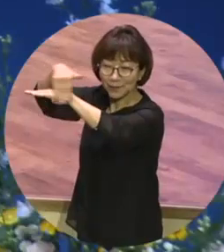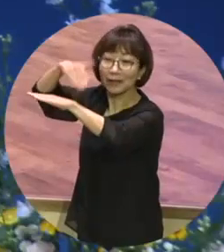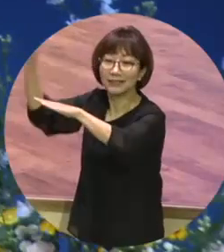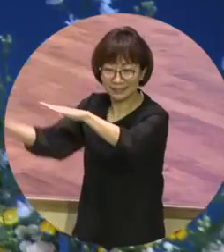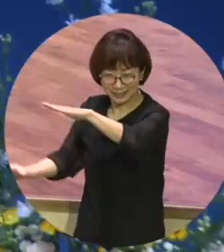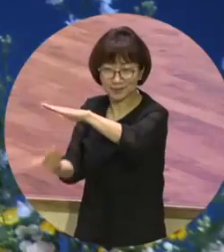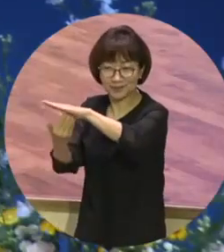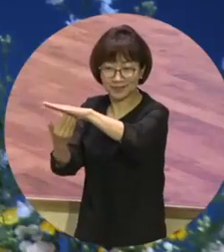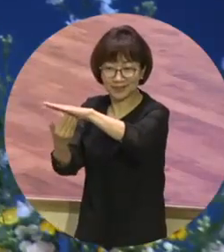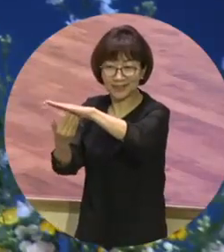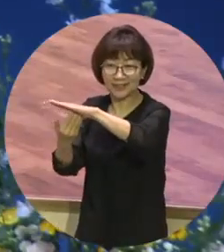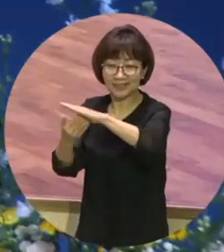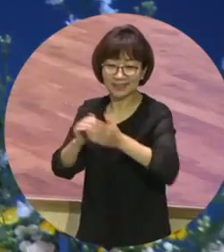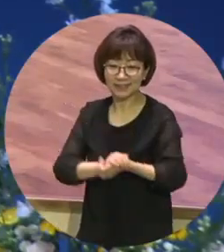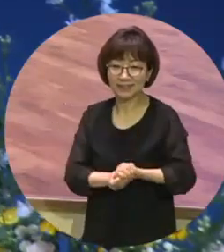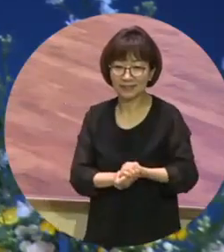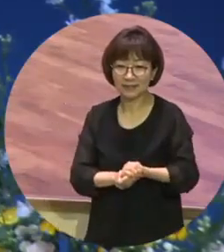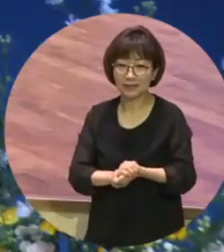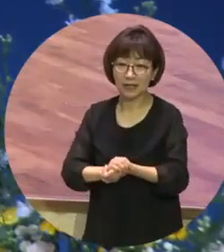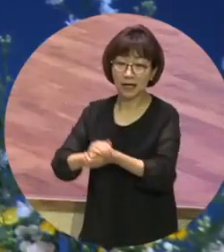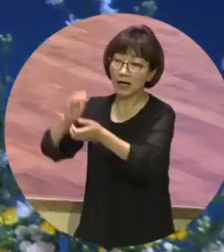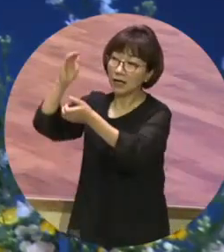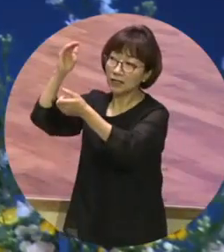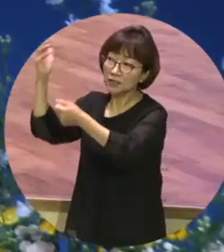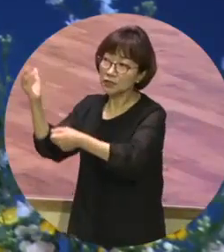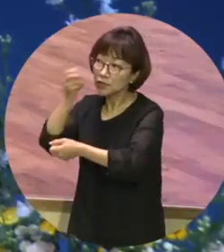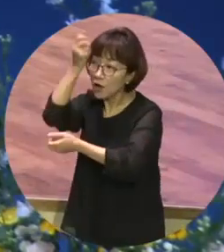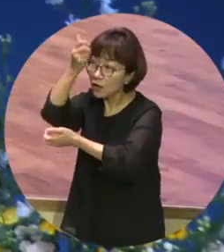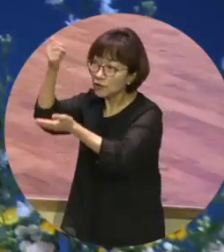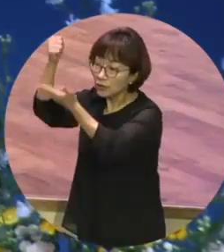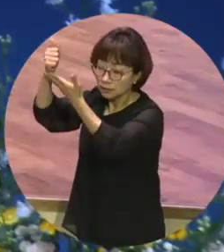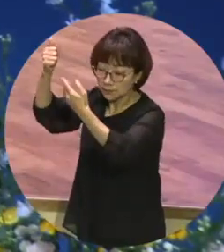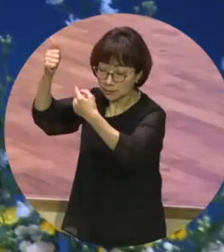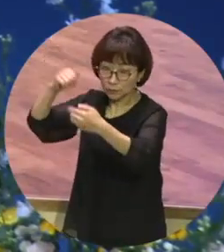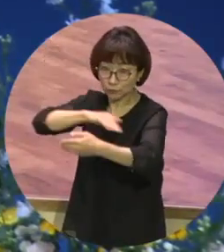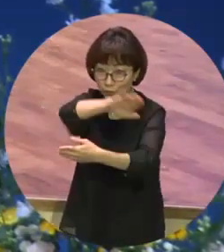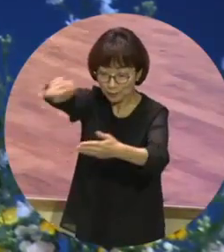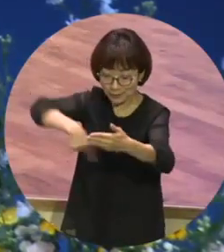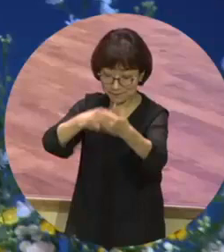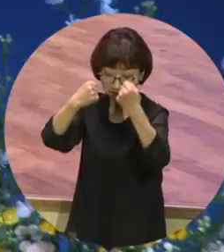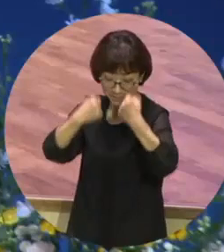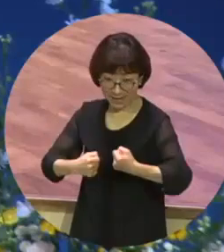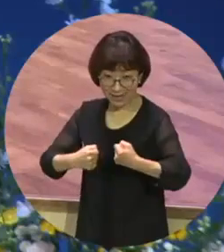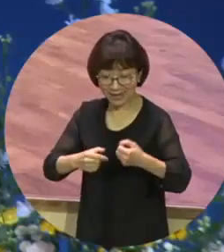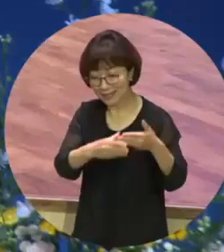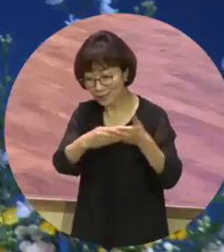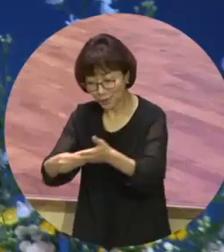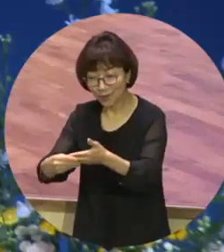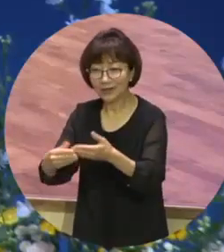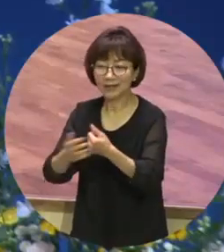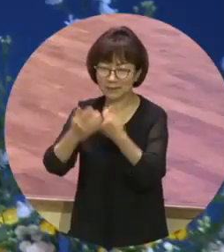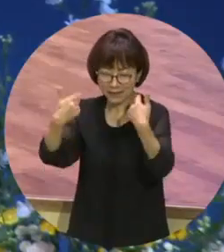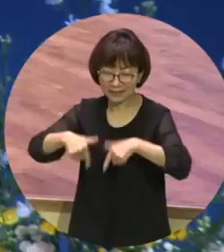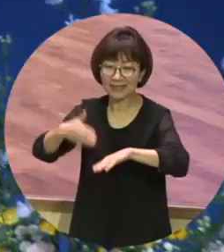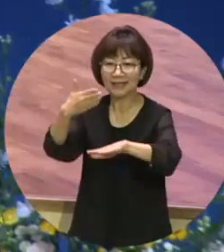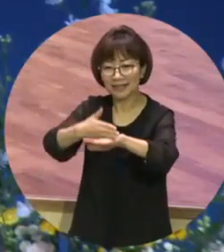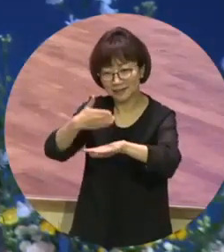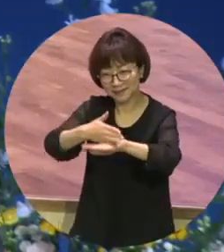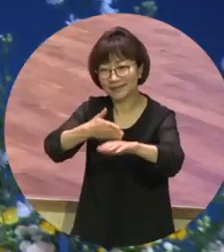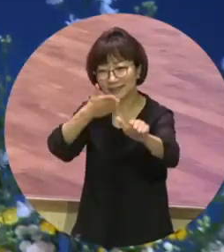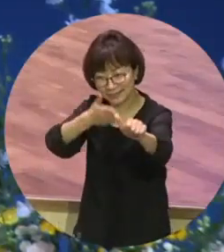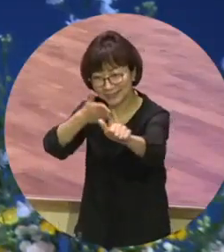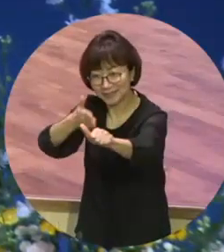아니에요. 하나님의 성령이 함께 계시고 인도하시기 때문에 감사하시기를 바랍니다.